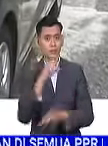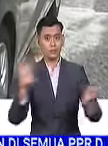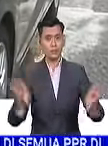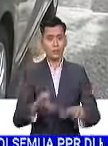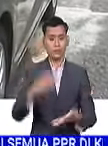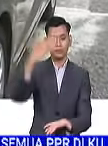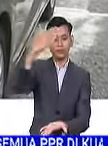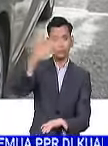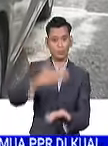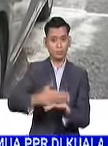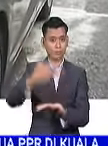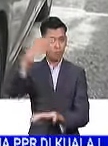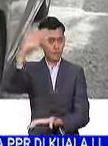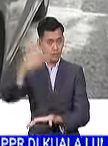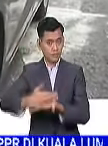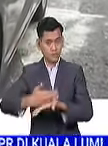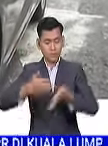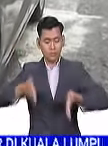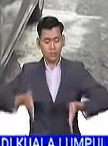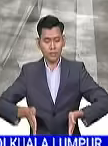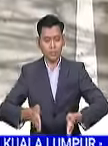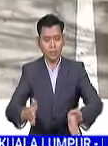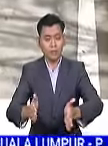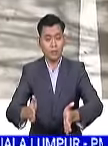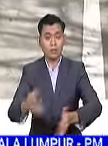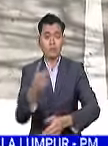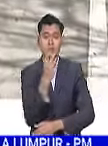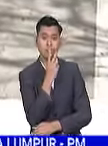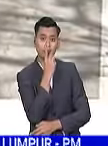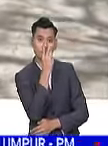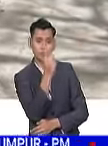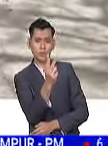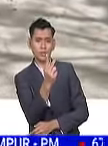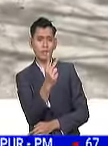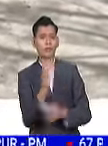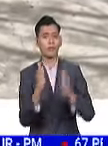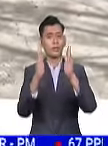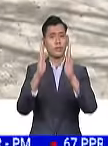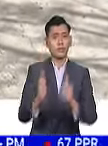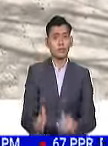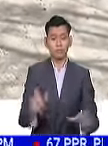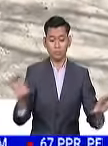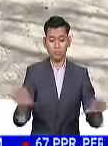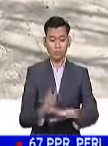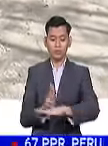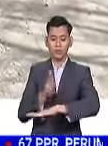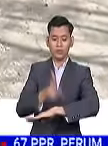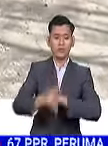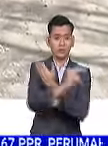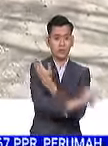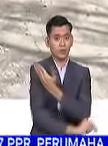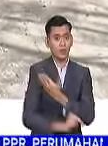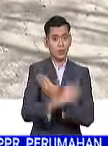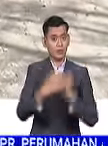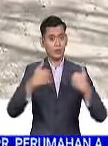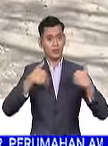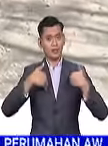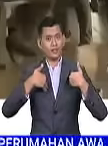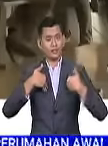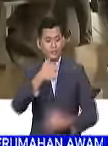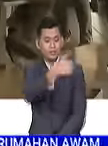raya secara rawak bagi memastikan setiap yang mereka yang melakukan perjalanan rentas negeri adalah mereka yang lengkap kedua-dua